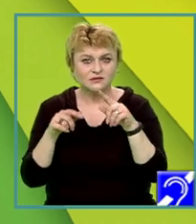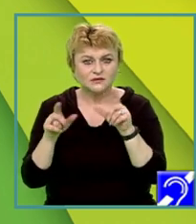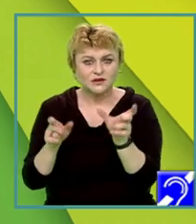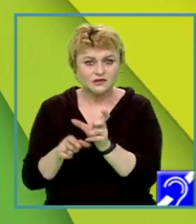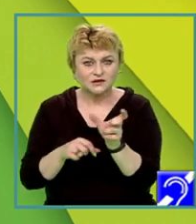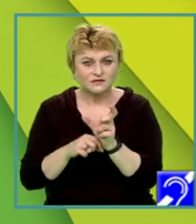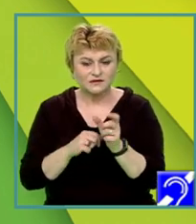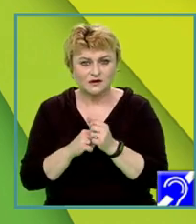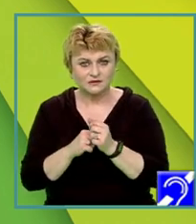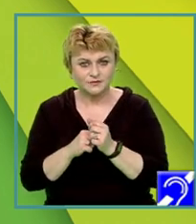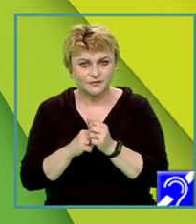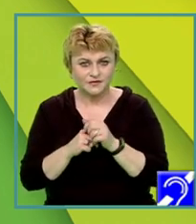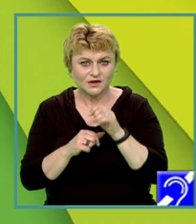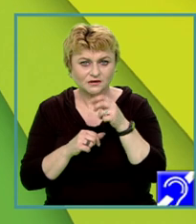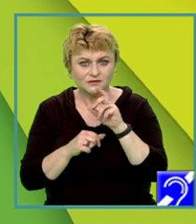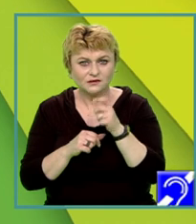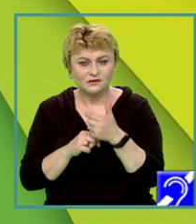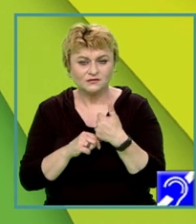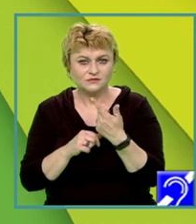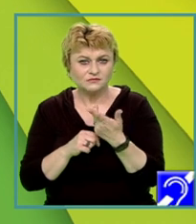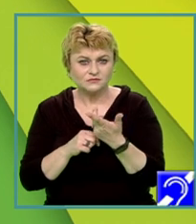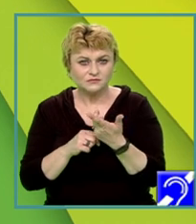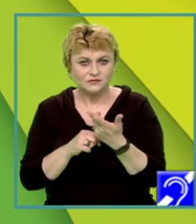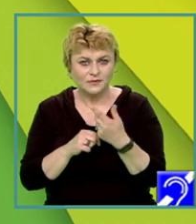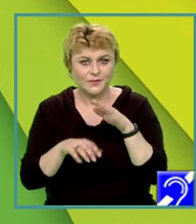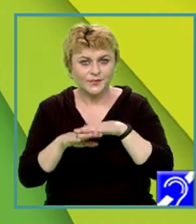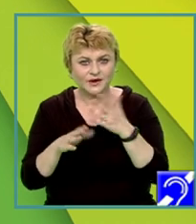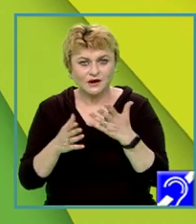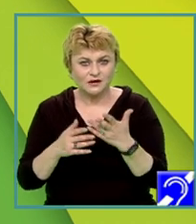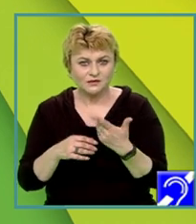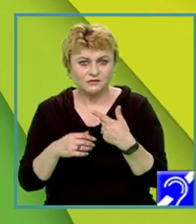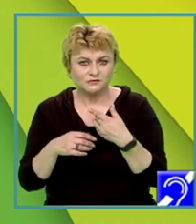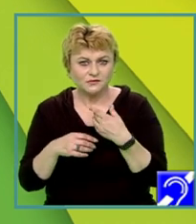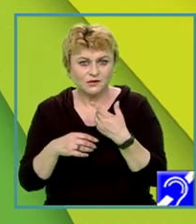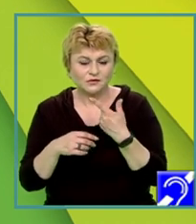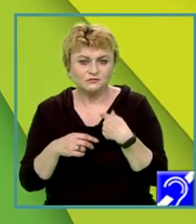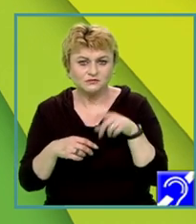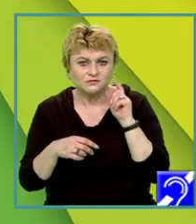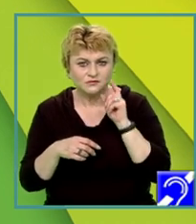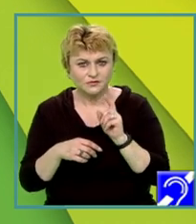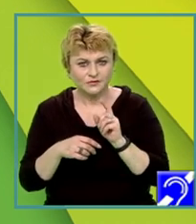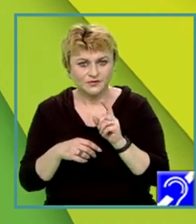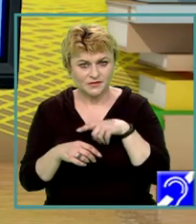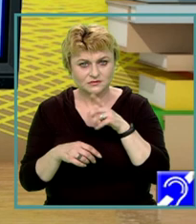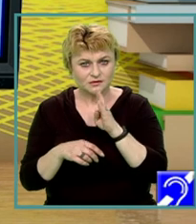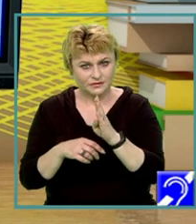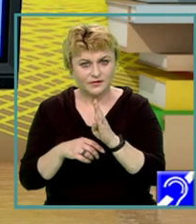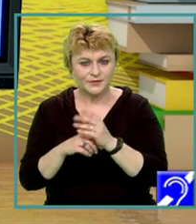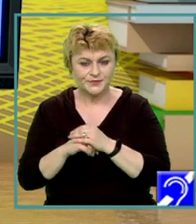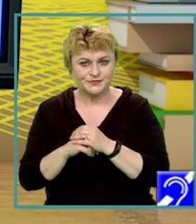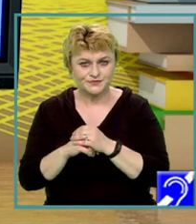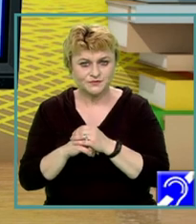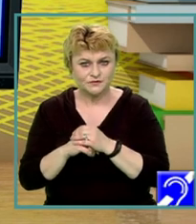doi doi adică varianta pe care o Vom considera corectă este de